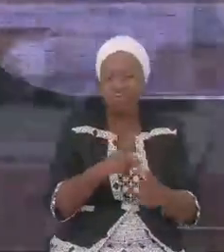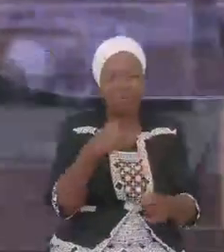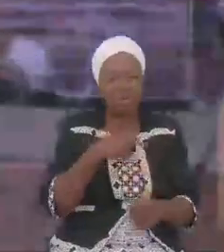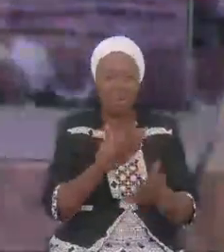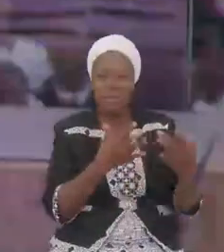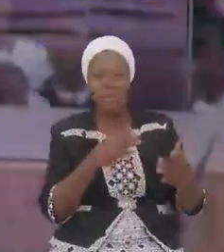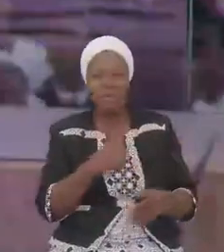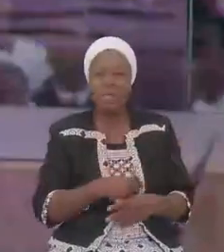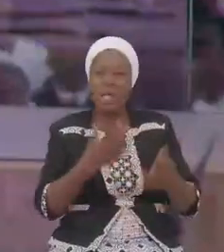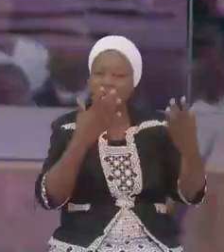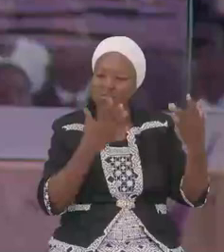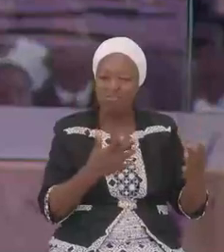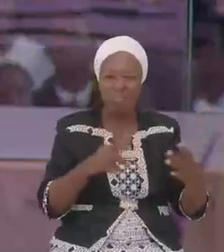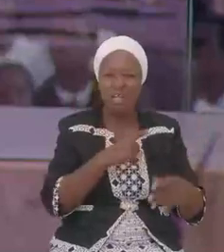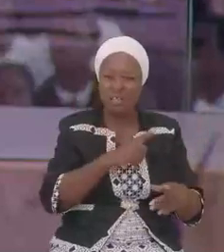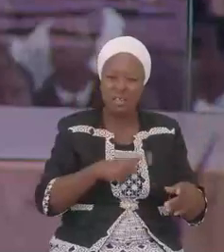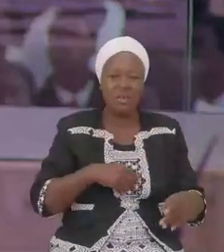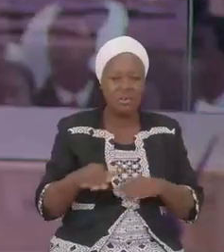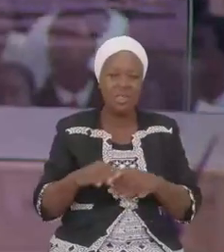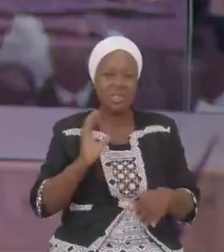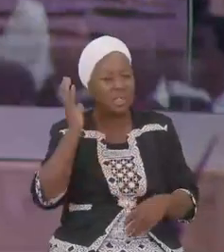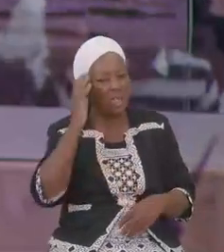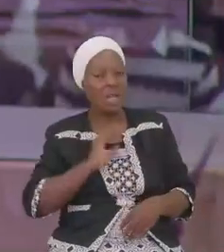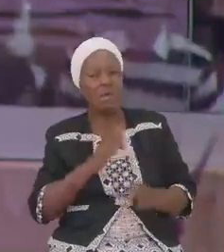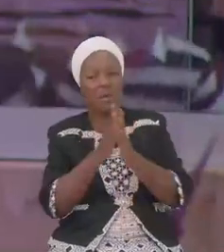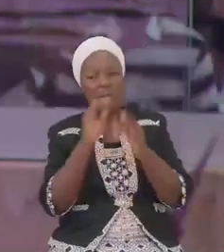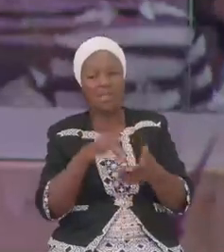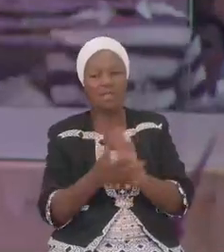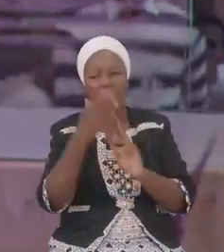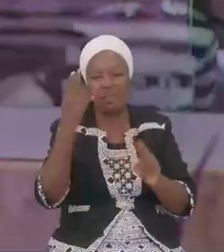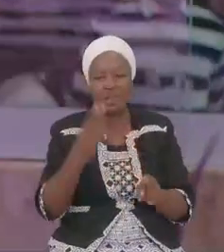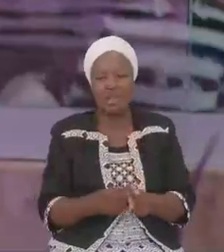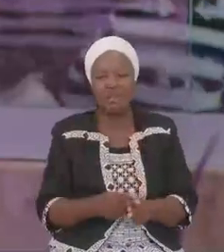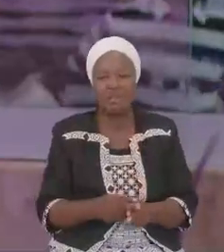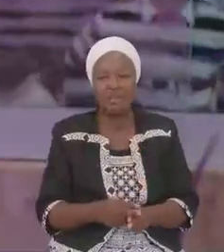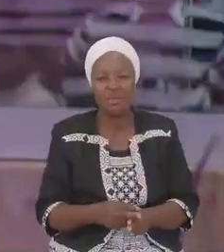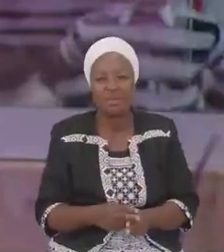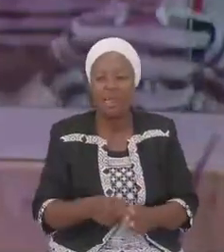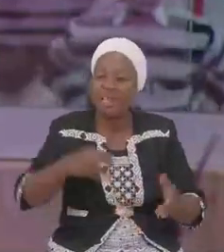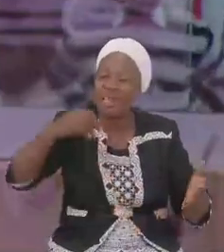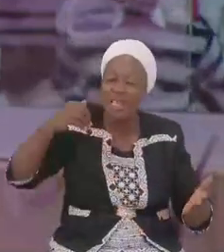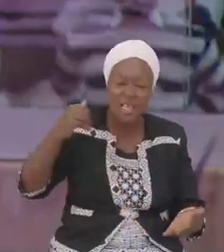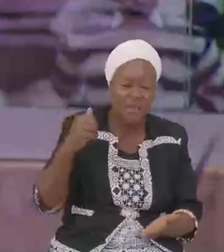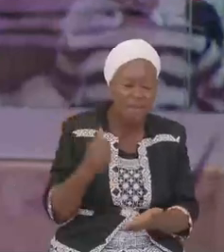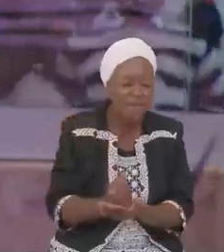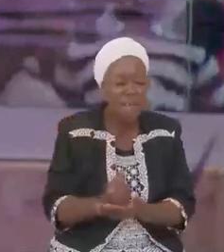je reste, je suis devant toi, et le Seigneur va nous exaucer au nom de Jésus-Christ.